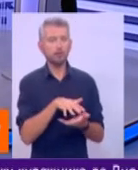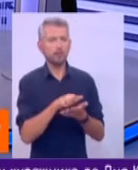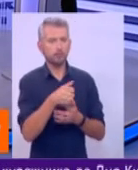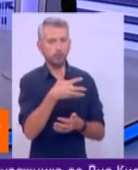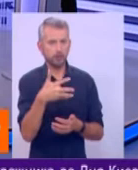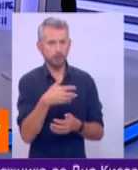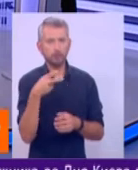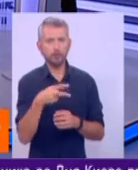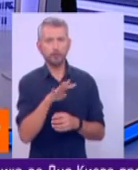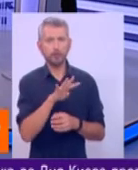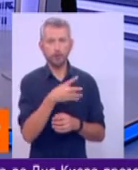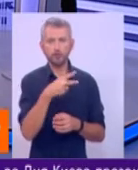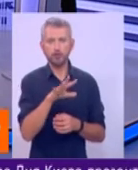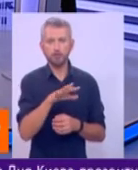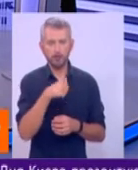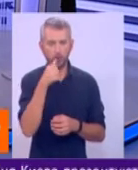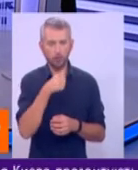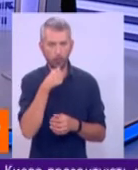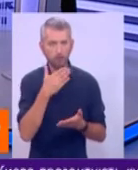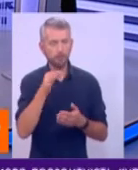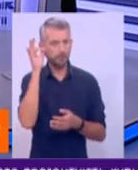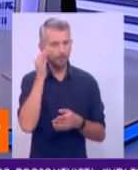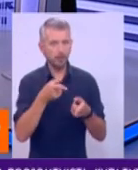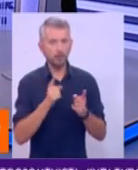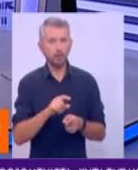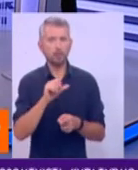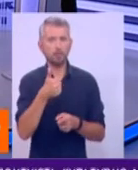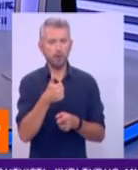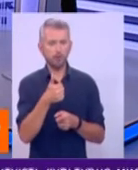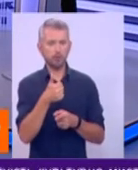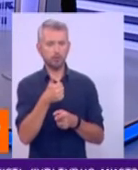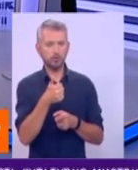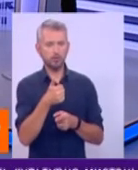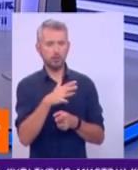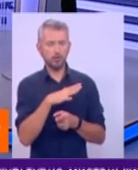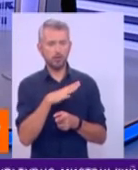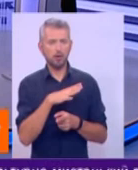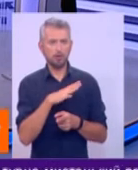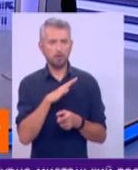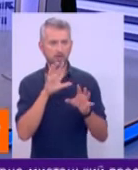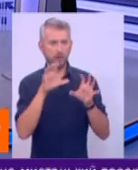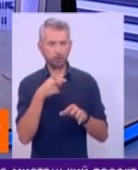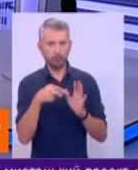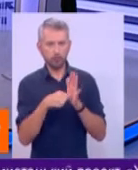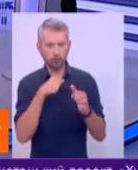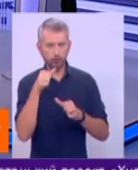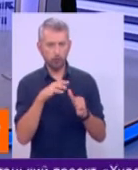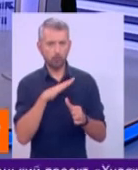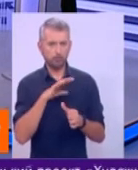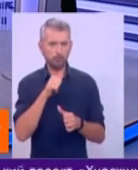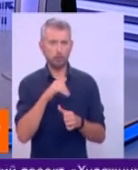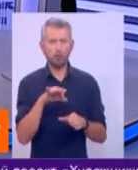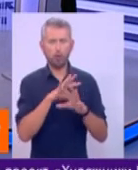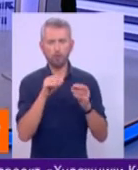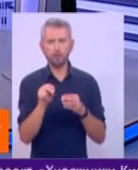хрущівок. 2004-2005 рік, якщо ми пам'ятаємо, дійсно, перша вона, що вилився цей закон 2006 року про